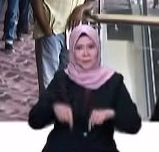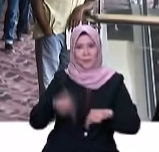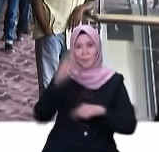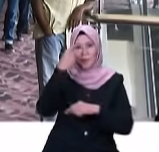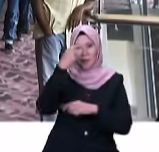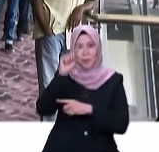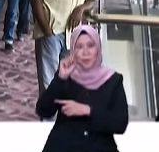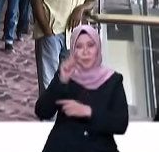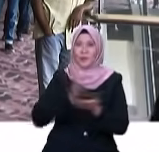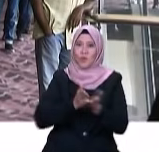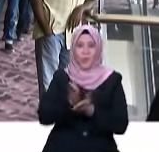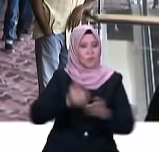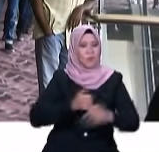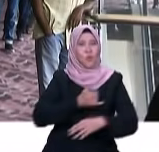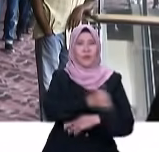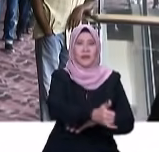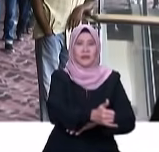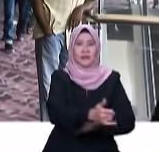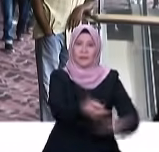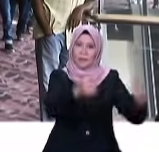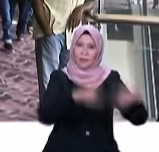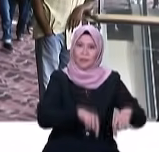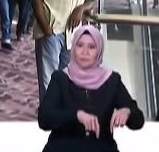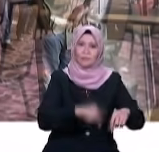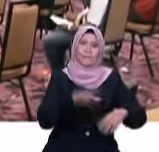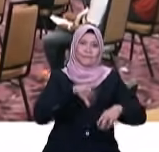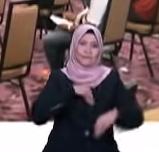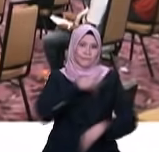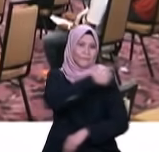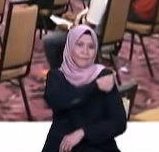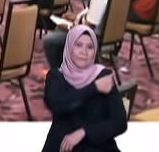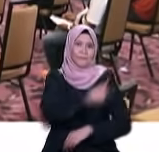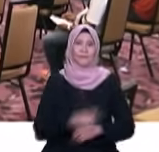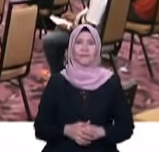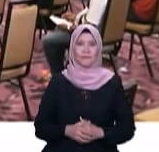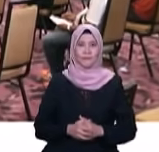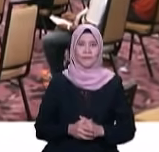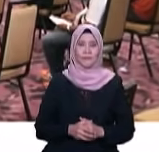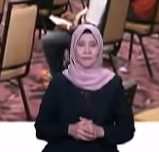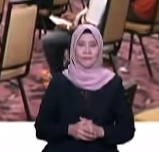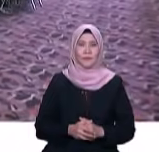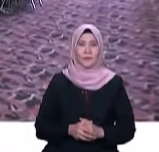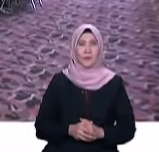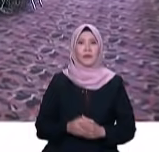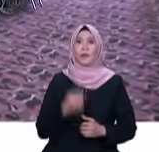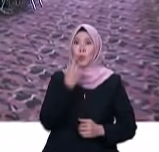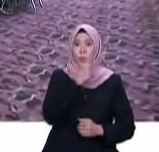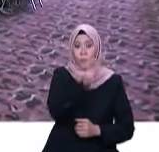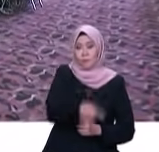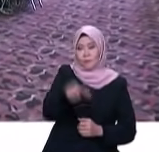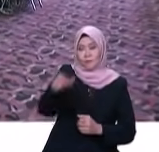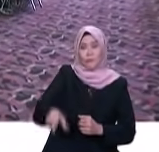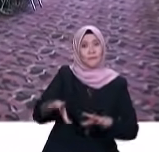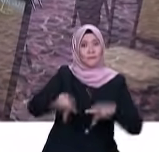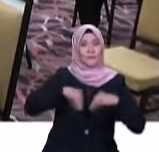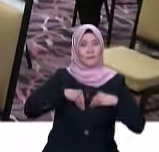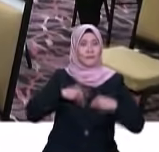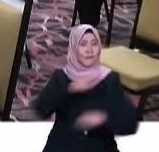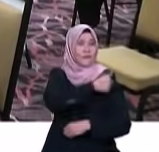sebagai terus walk-in yang akan pasti menerima vaksin lah. Antara penerima vaksin adalah bekas